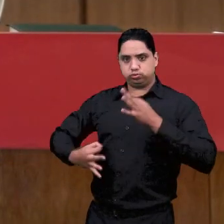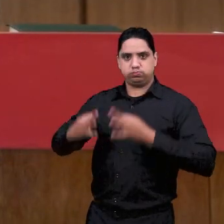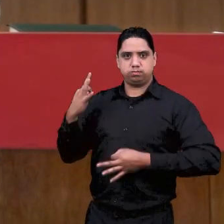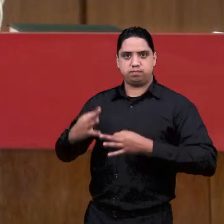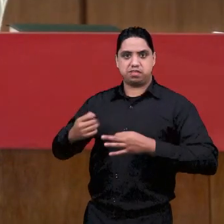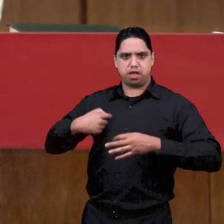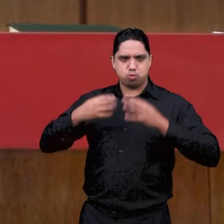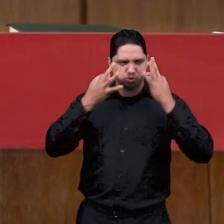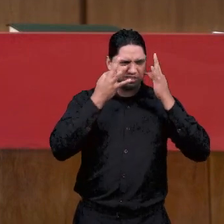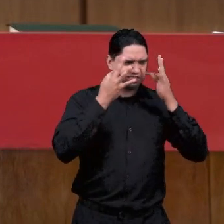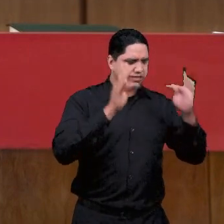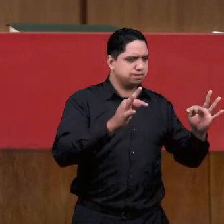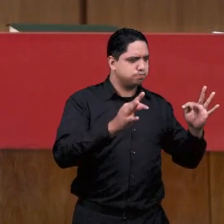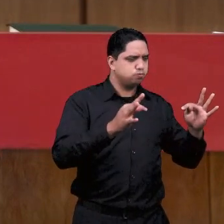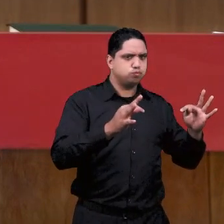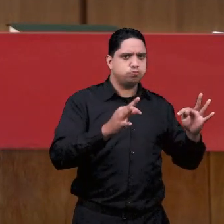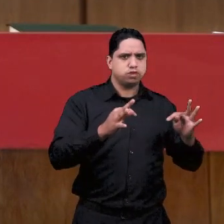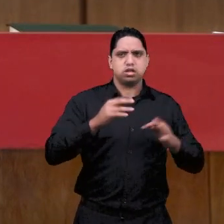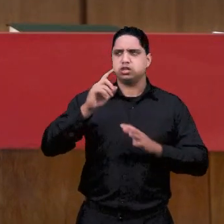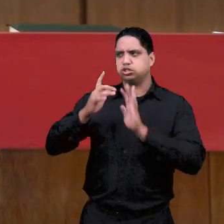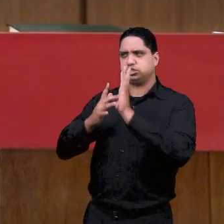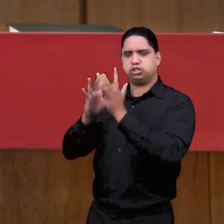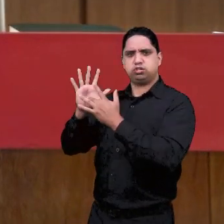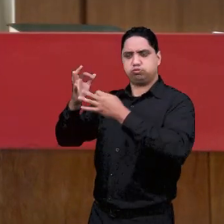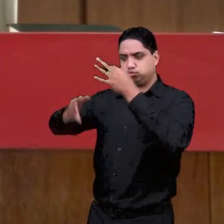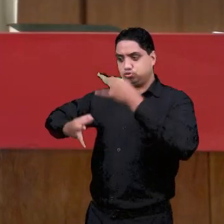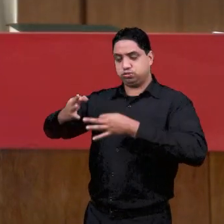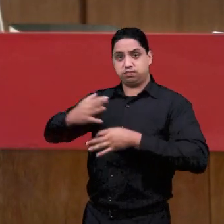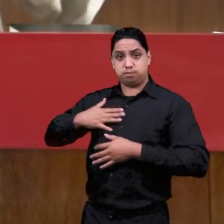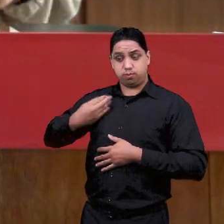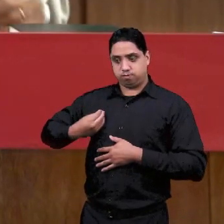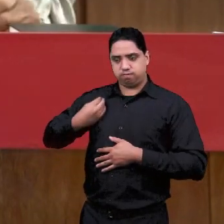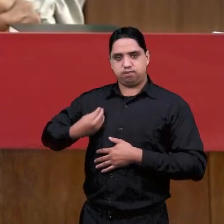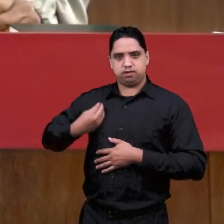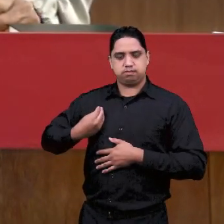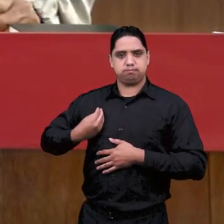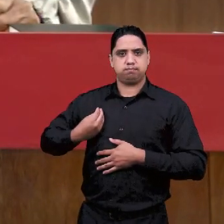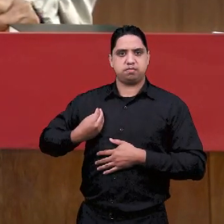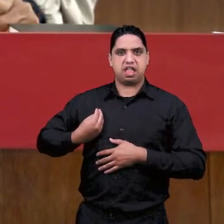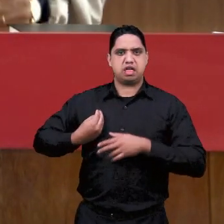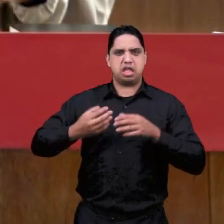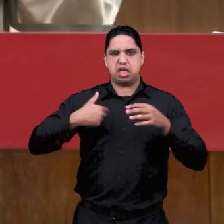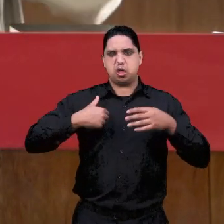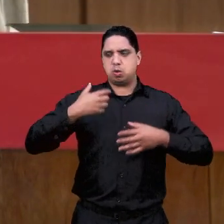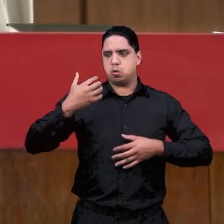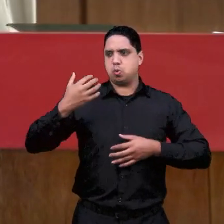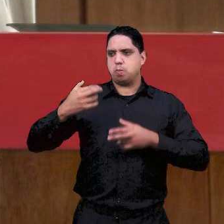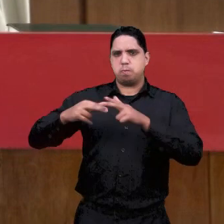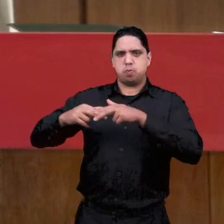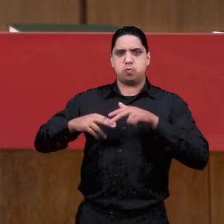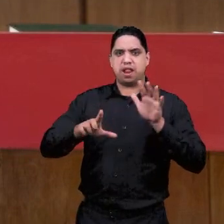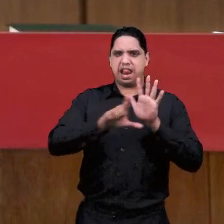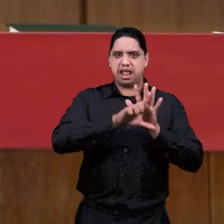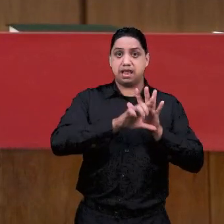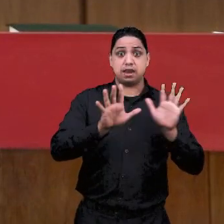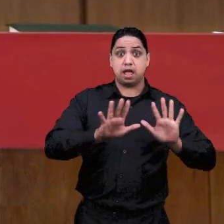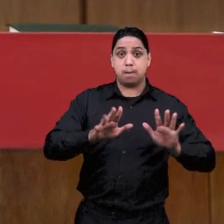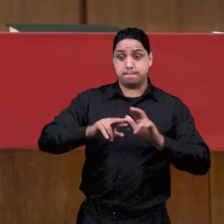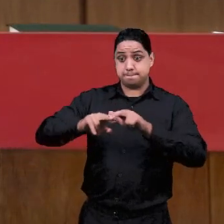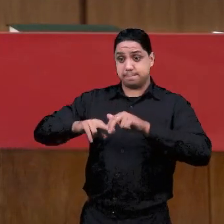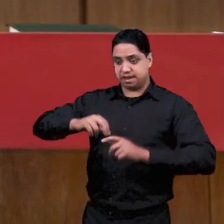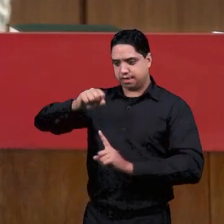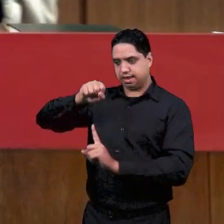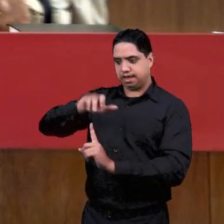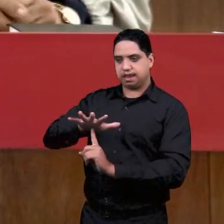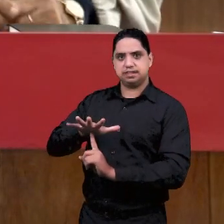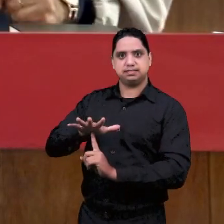de ces actes de justice. Donc, je suis justifié. Je ne suis pas justifié par une loi. Je suis justifié par la grâce. Parce que la loi,